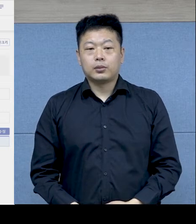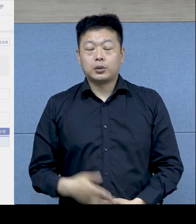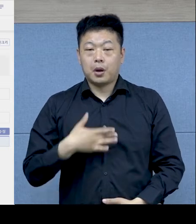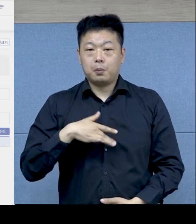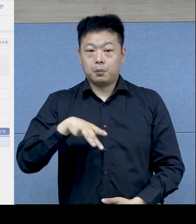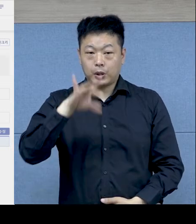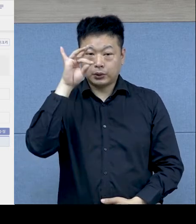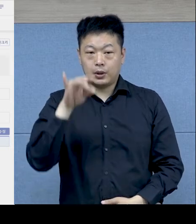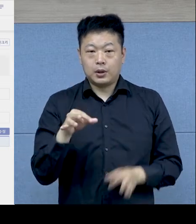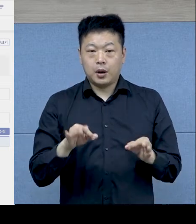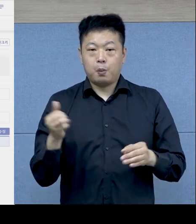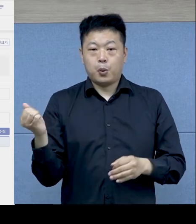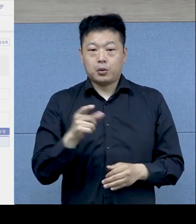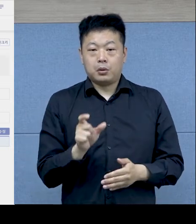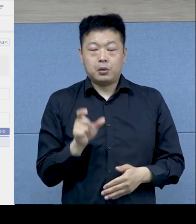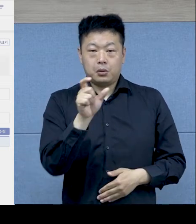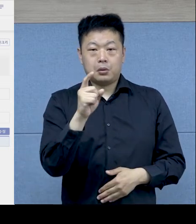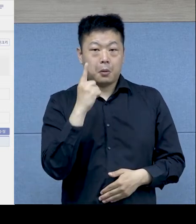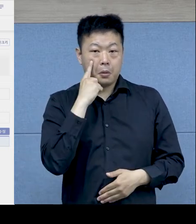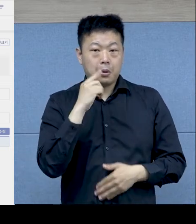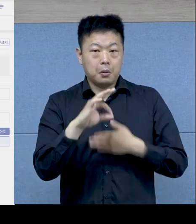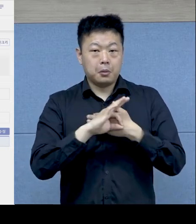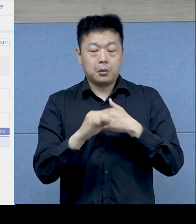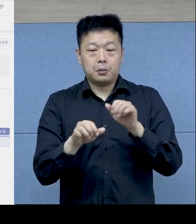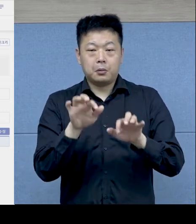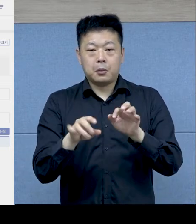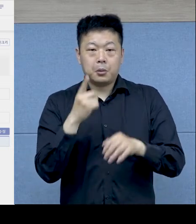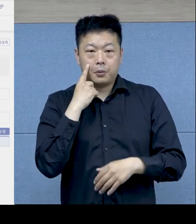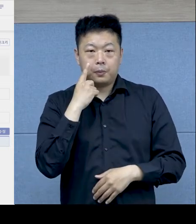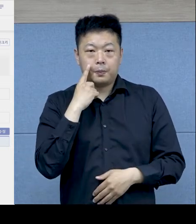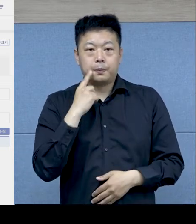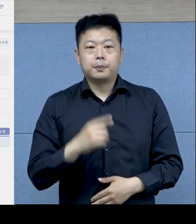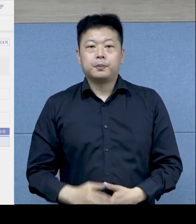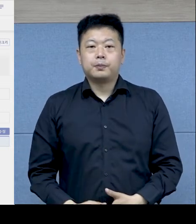네, 저는 일단 제 계좌로 일단은 넣어보도록 하겠습니다.